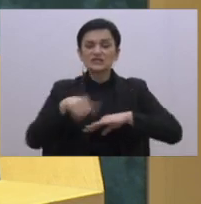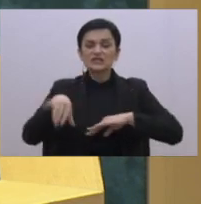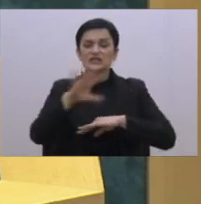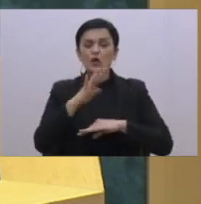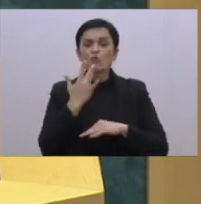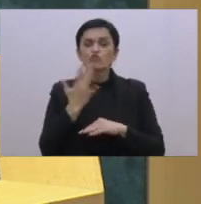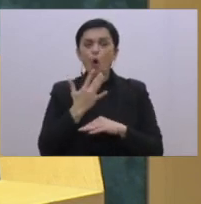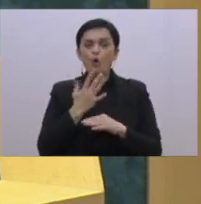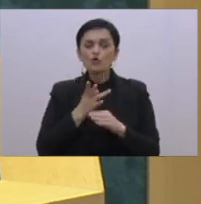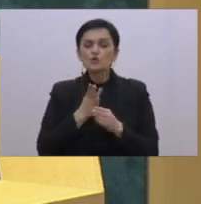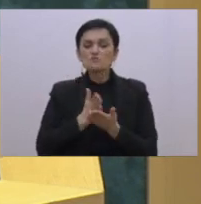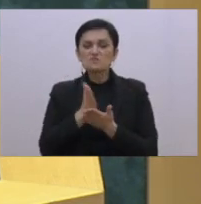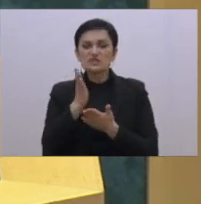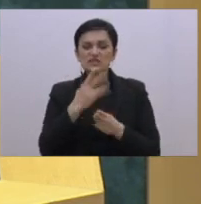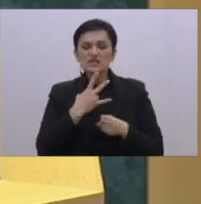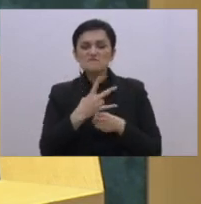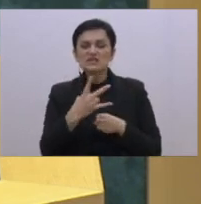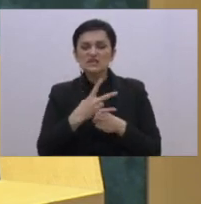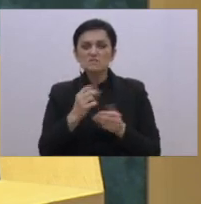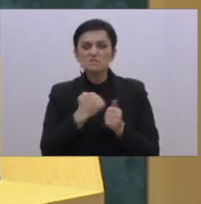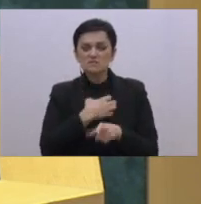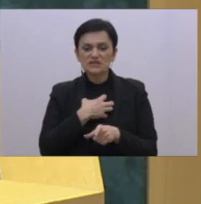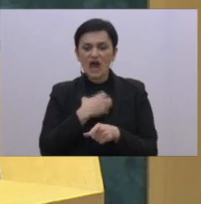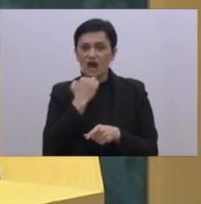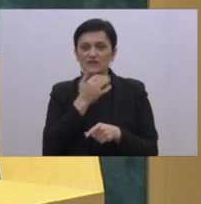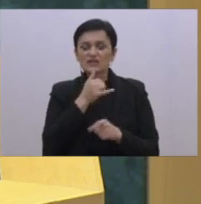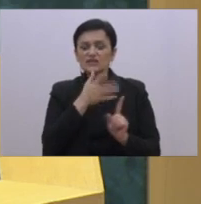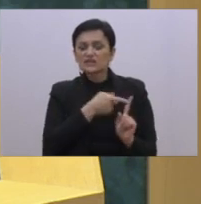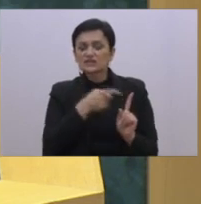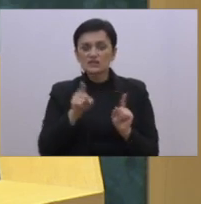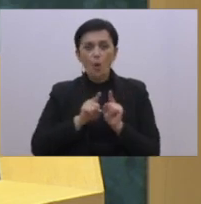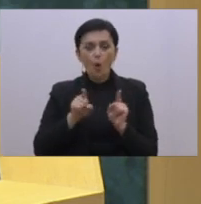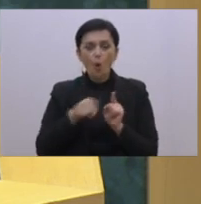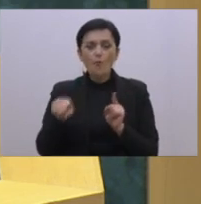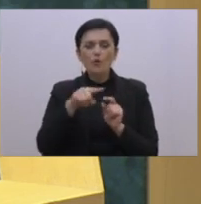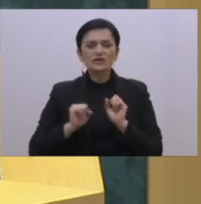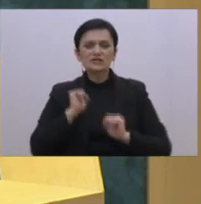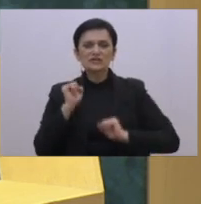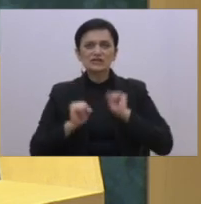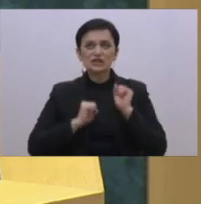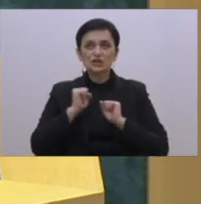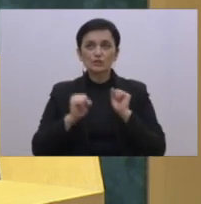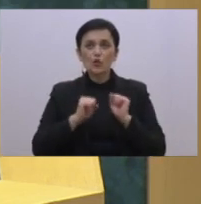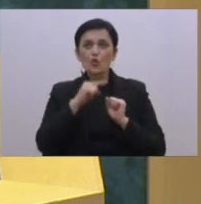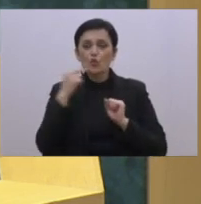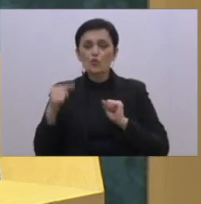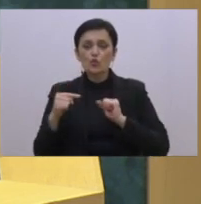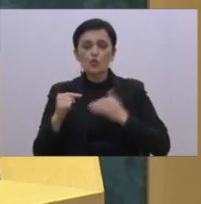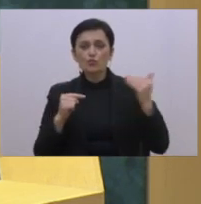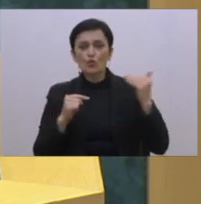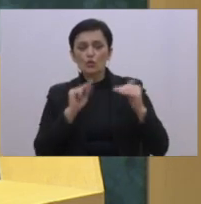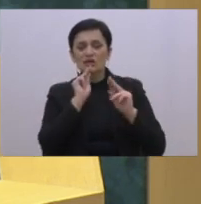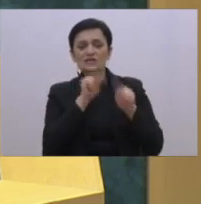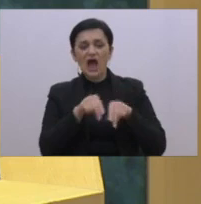მიზნების დაზიანების მთავარ იარაღად იქცა. წლების განმავლობაში ოპოზიცია ცდილობდა პრორუსულობა დაებრალებინა